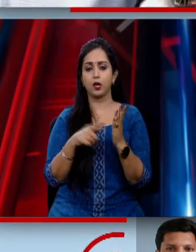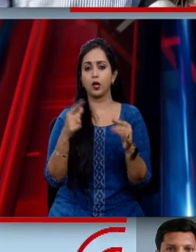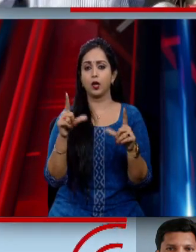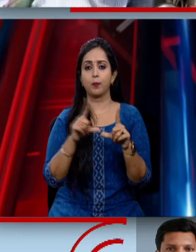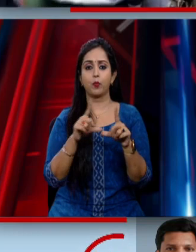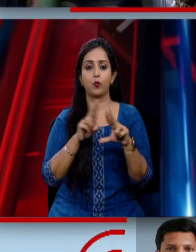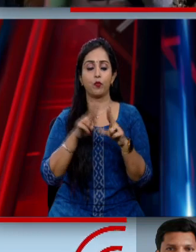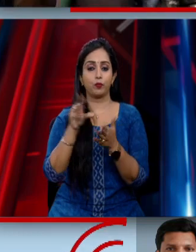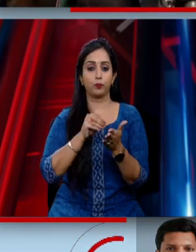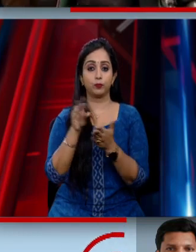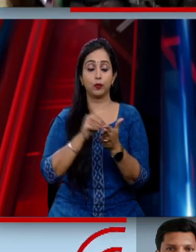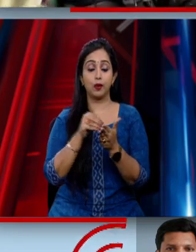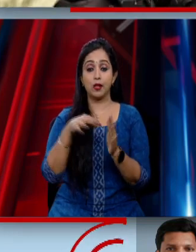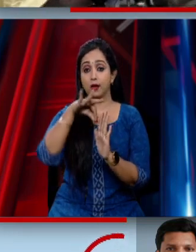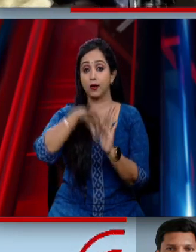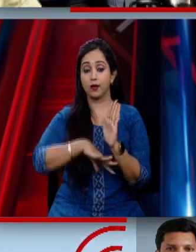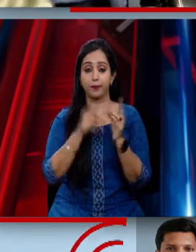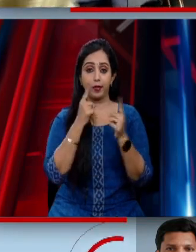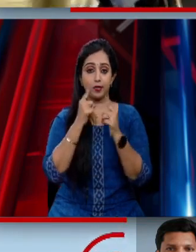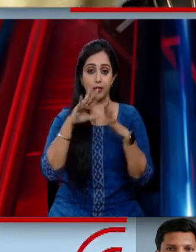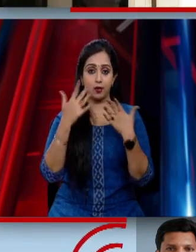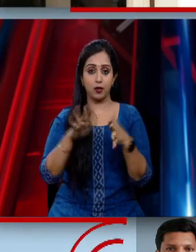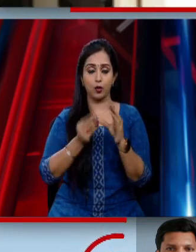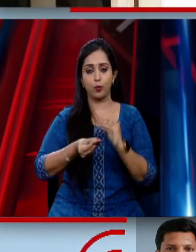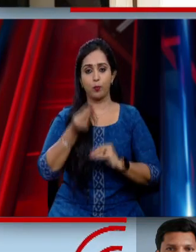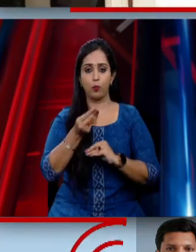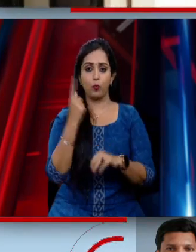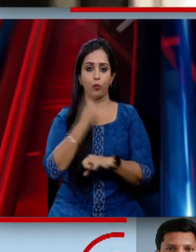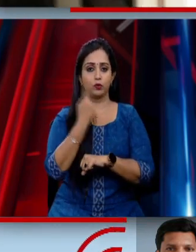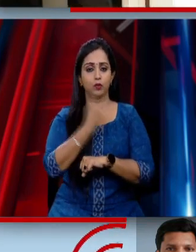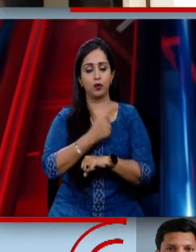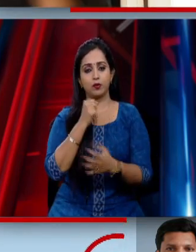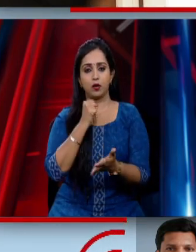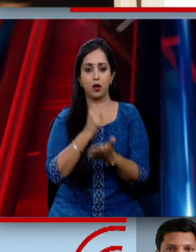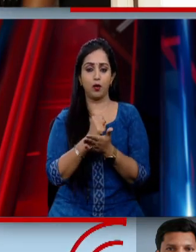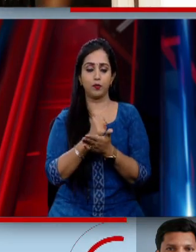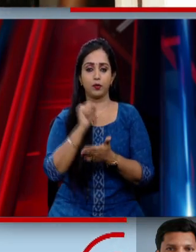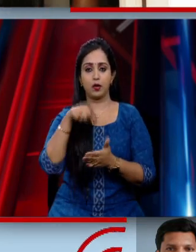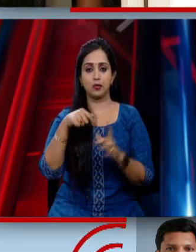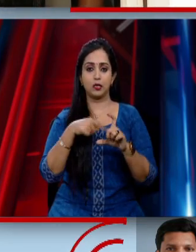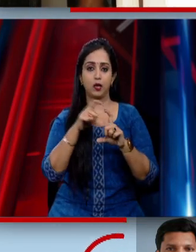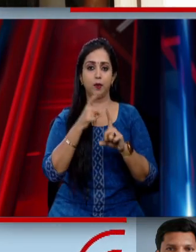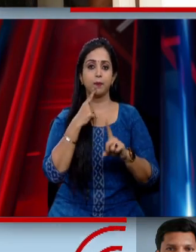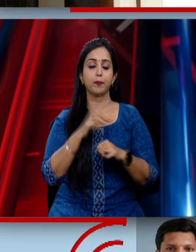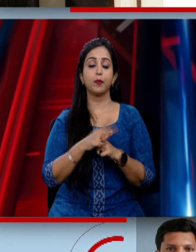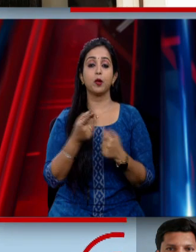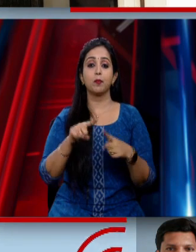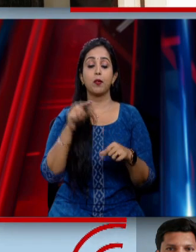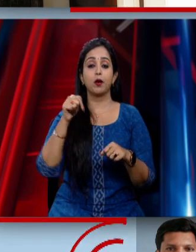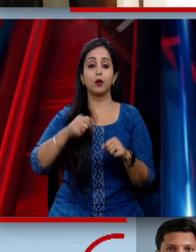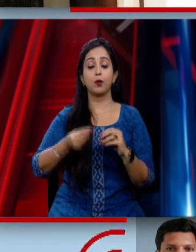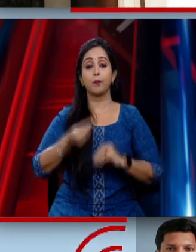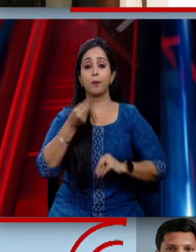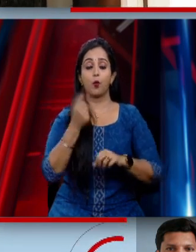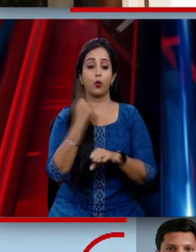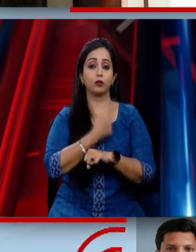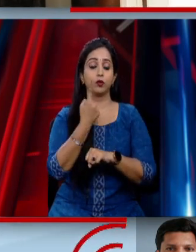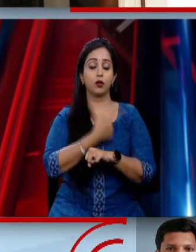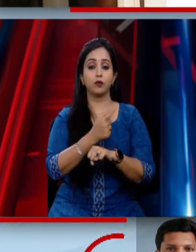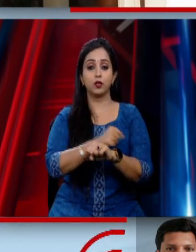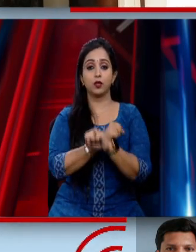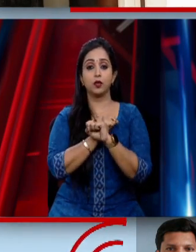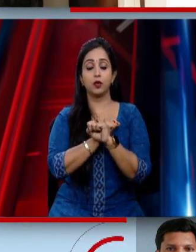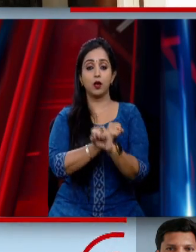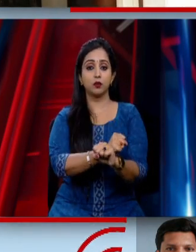തന്നെ വിശകലനം ചെയ്ത ശേഷം പ്രതിയെ കൂടുതൽ ദിവസം പിന്നീട് ആവശ്യപ്പെടും എന്നാണ് ഇ ഡി വ്യക്തമാക്കിയിട്ടുള്ളത്. അതുകൊണ്ട് ഇപ്പോൾ കൂടുതൽ ദിവസത്തേക്ക് കസ്റ്റഡി നീട്ടി ചോദിക്കാൻ,